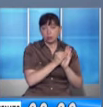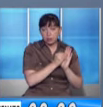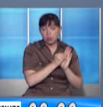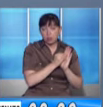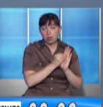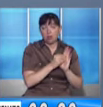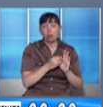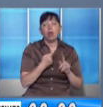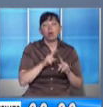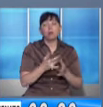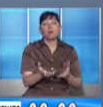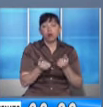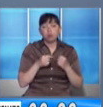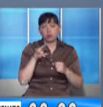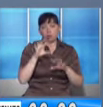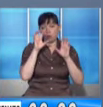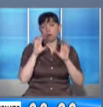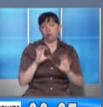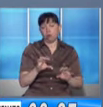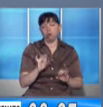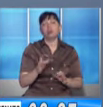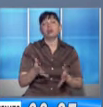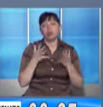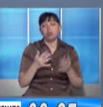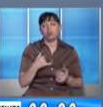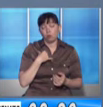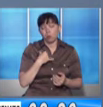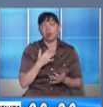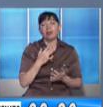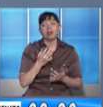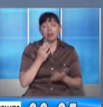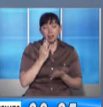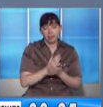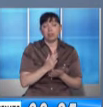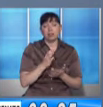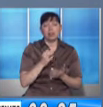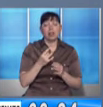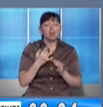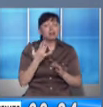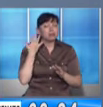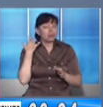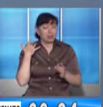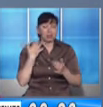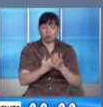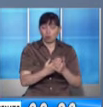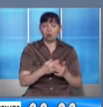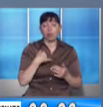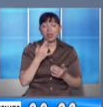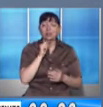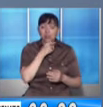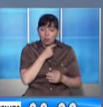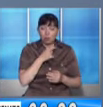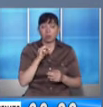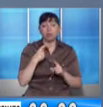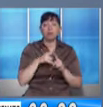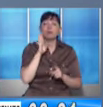este obținut pe cale legală și evident că am niște economii pe parcursul anilor, evident că am și mama care se